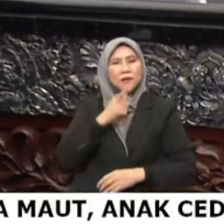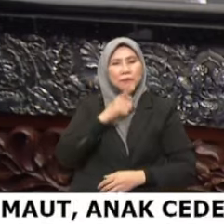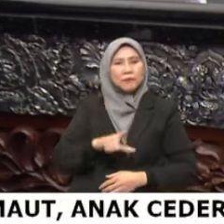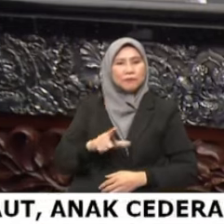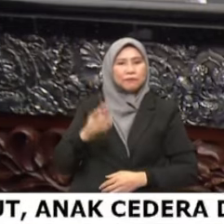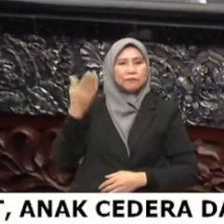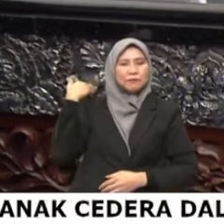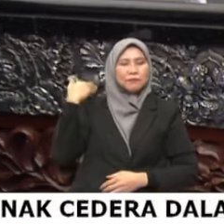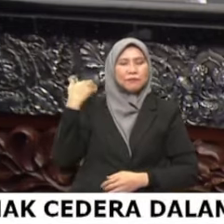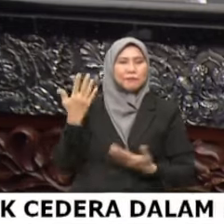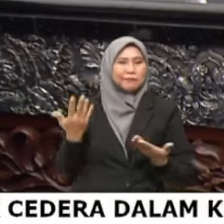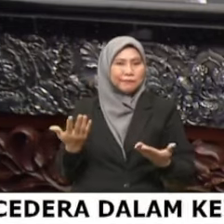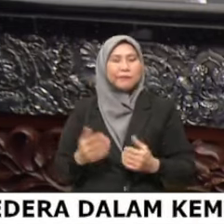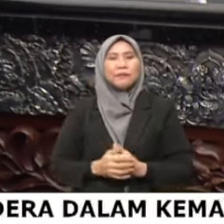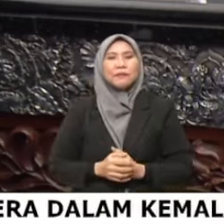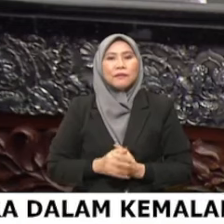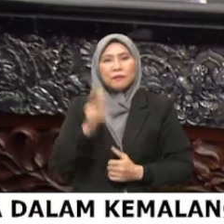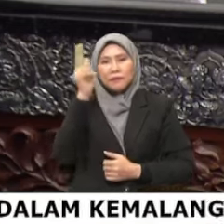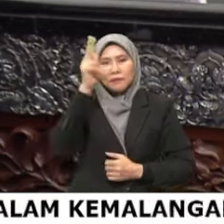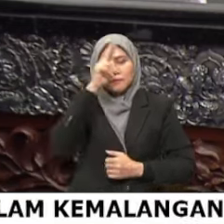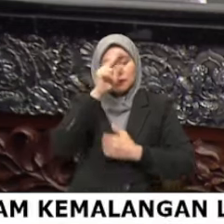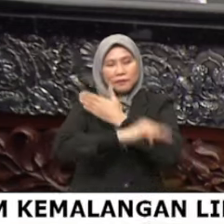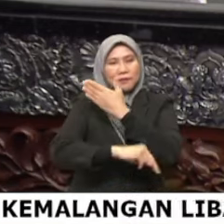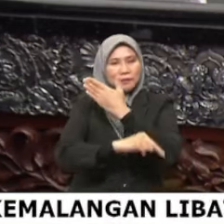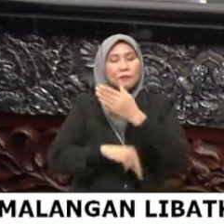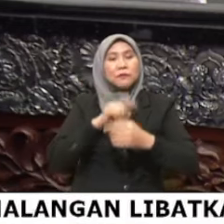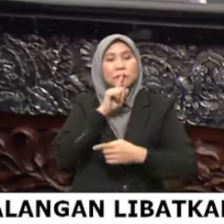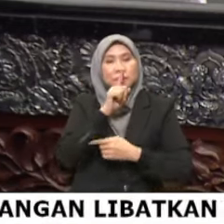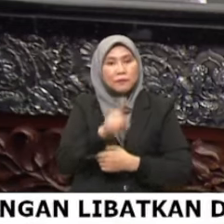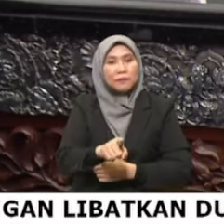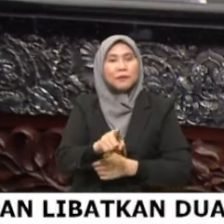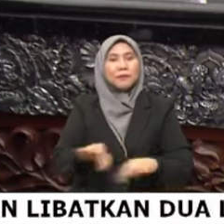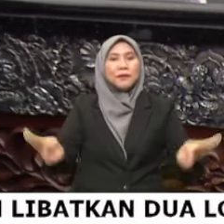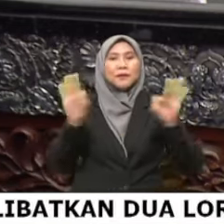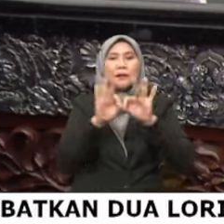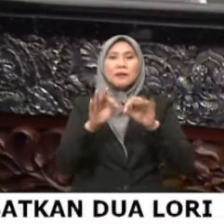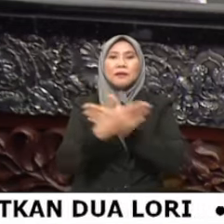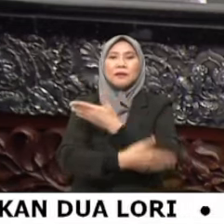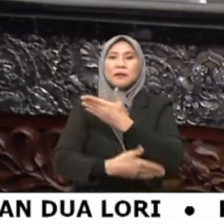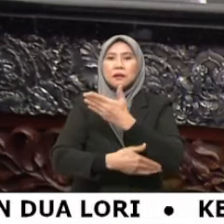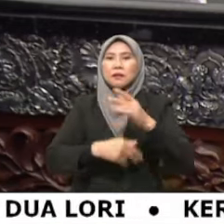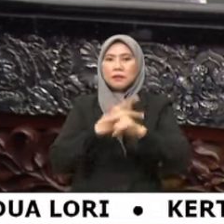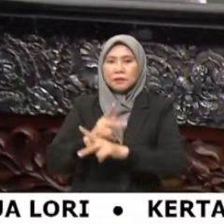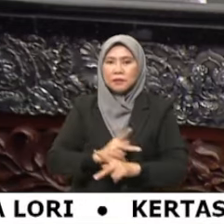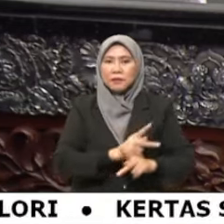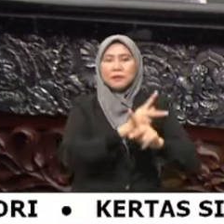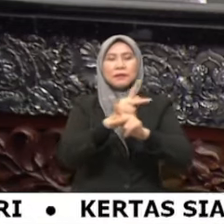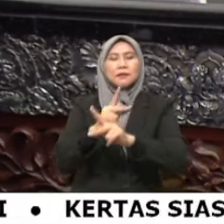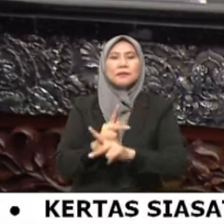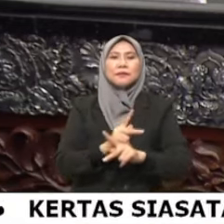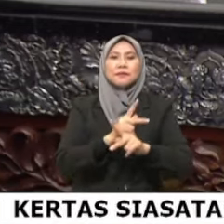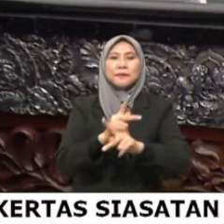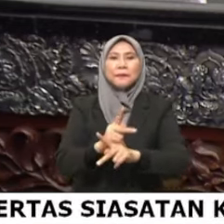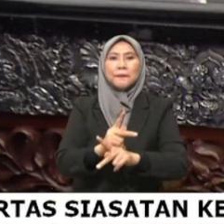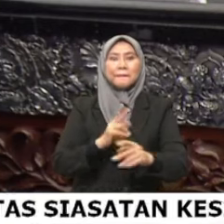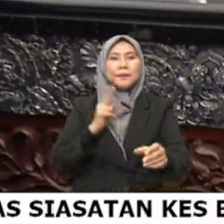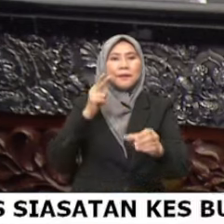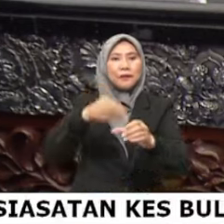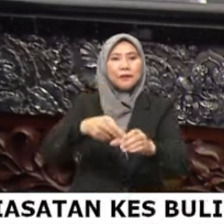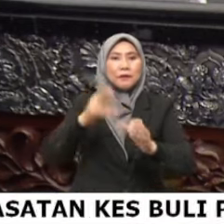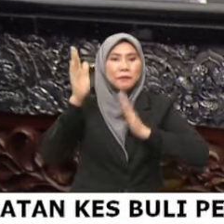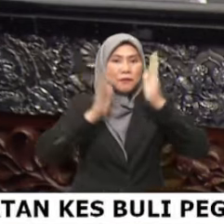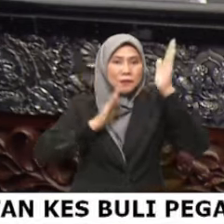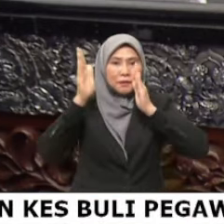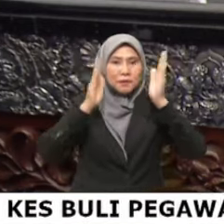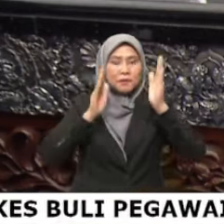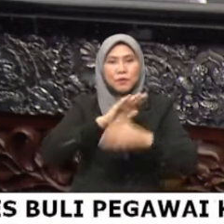ada. Kementerian Luar Negeri akan sentiasa memastikan kepentingan negara terjaga dan terpelihara dalam penyertaan Malaysia